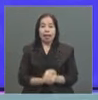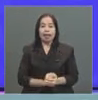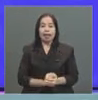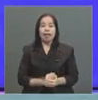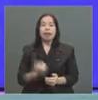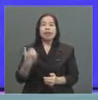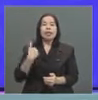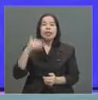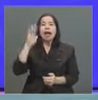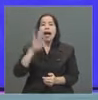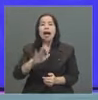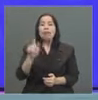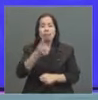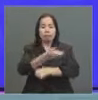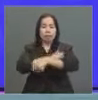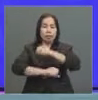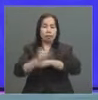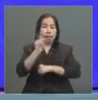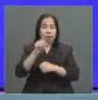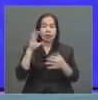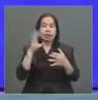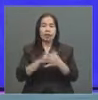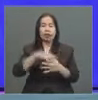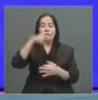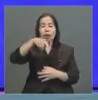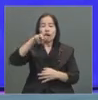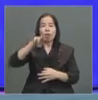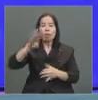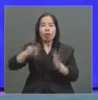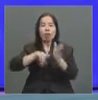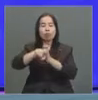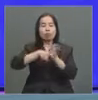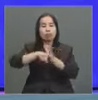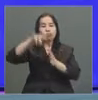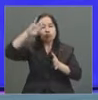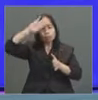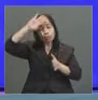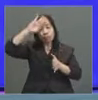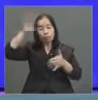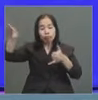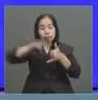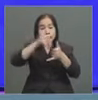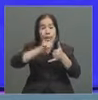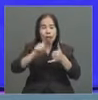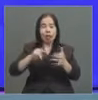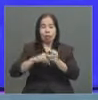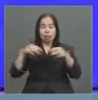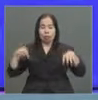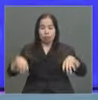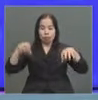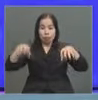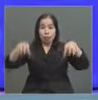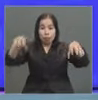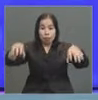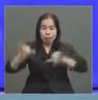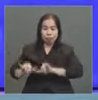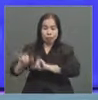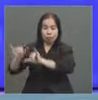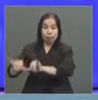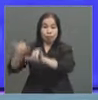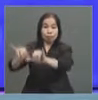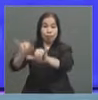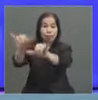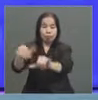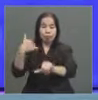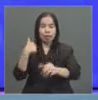ข้อห้ามในการปฏิบัติตามพรบ.โรคติดต่ออื่นเนี่ยเราเรียกว่าด่านเคลื่อนที่หรือจุดเคลื่อนที่เร็วเจ้าหน้าที่ตำรวจปกคร